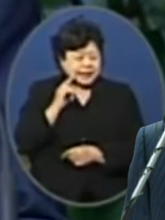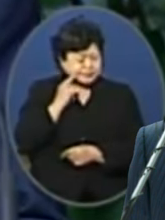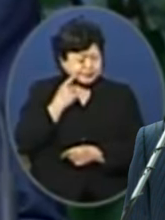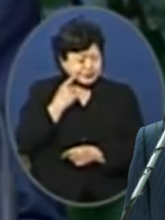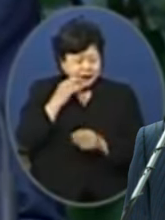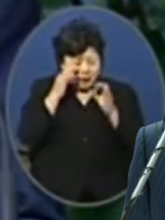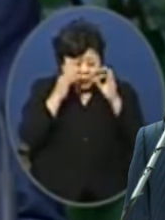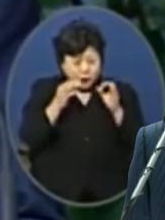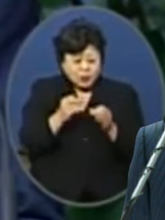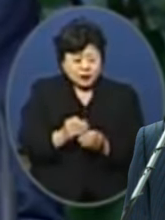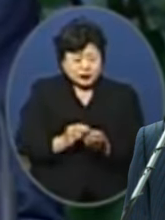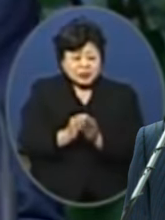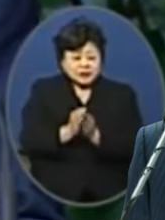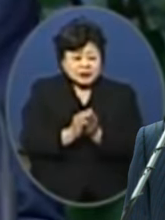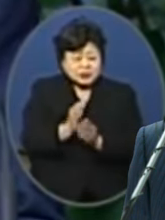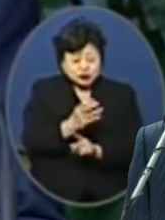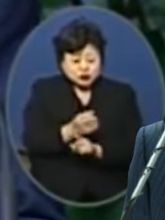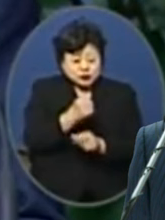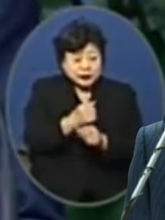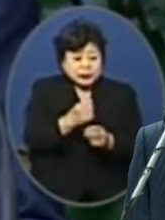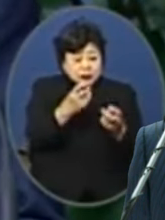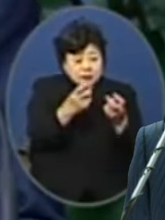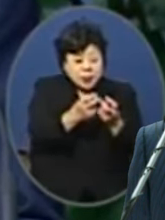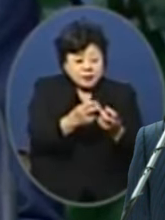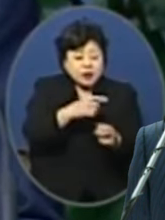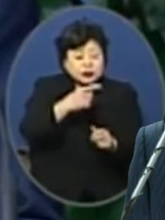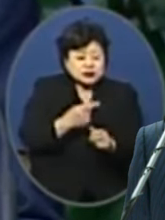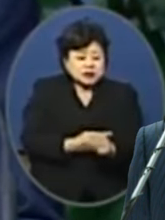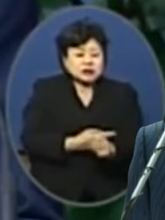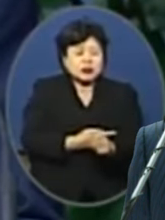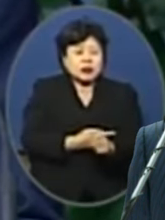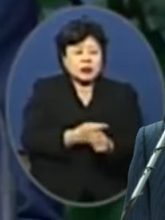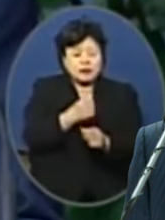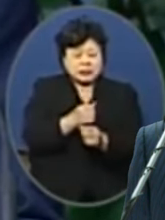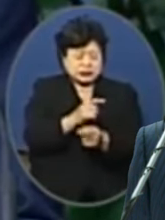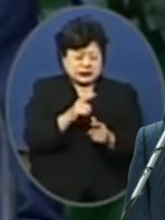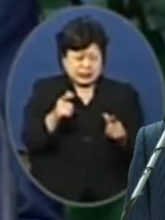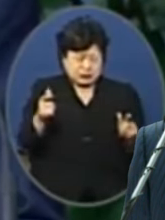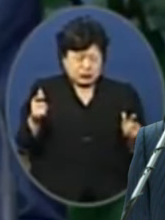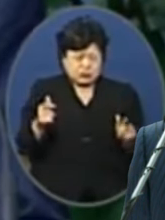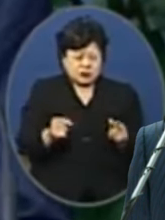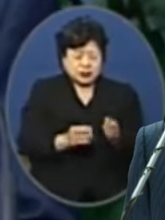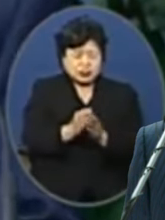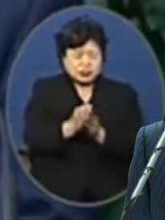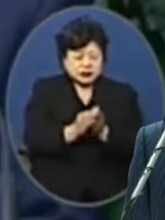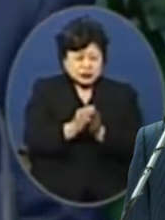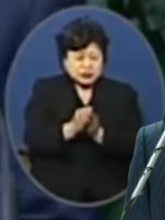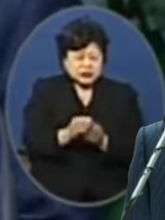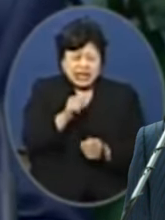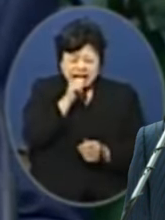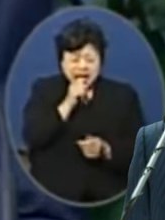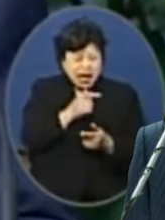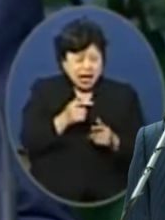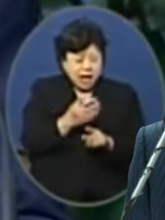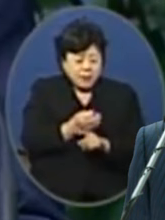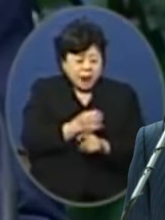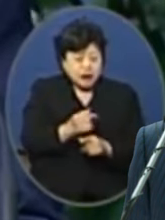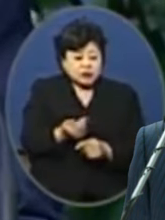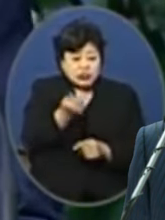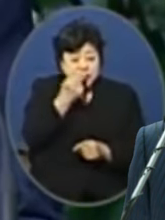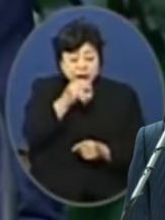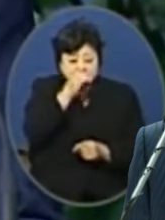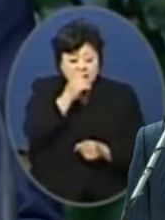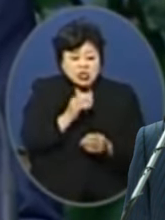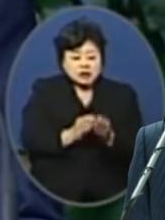데 진주가 어떻게 만들어졌냐 자연적으로 진주가 만들어지지 않습니다 진주는 광물성 보수는 달리 생명체가